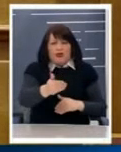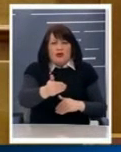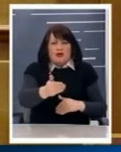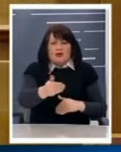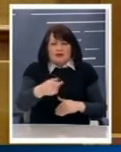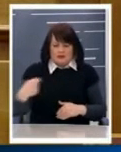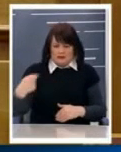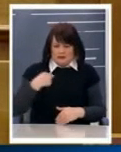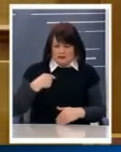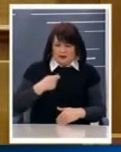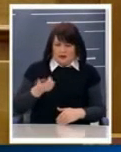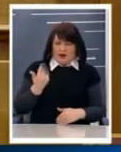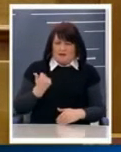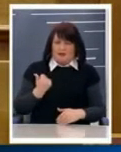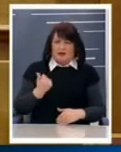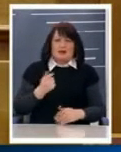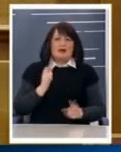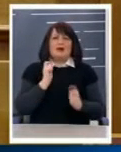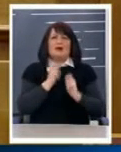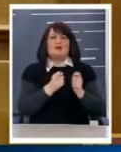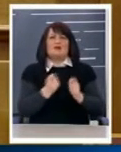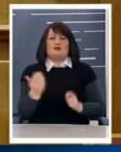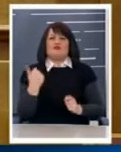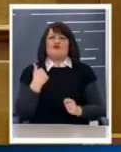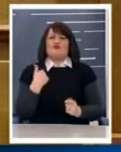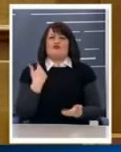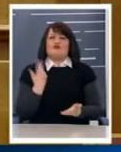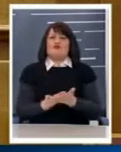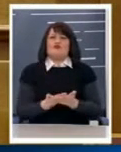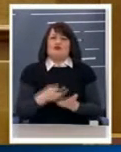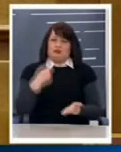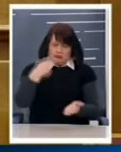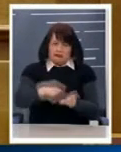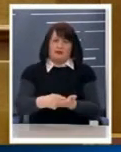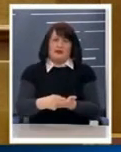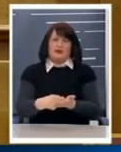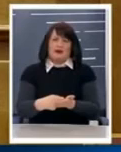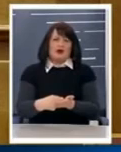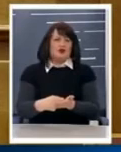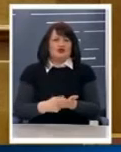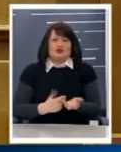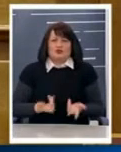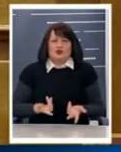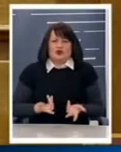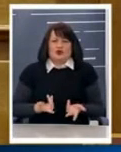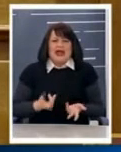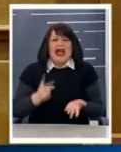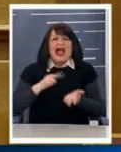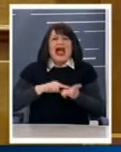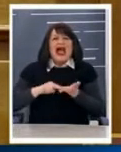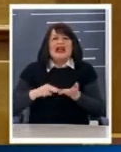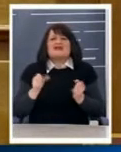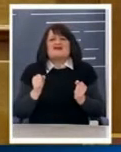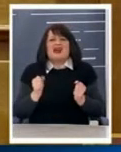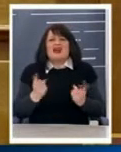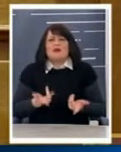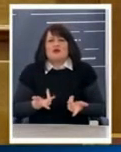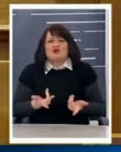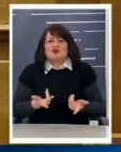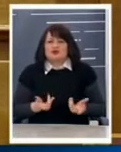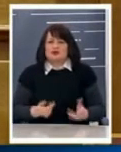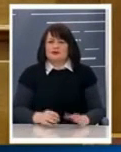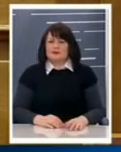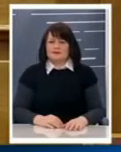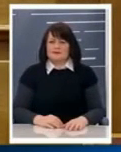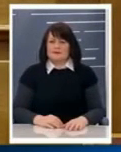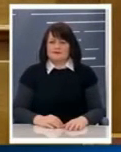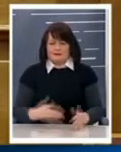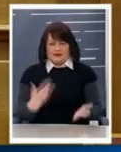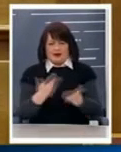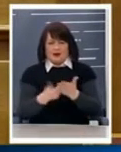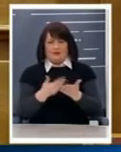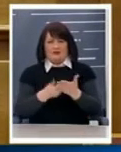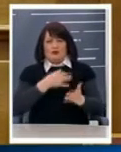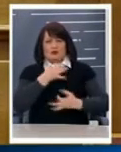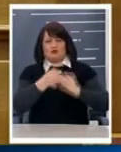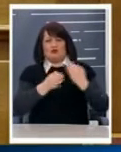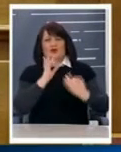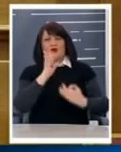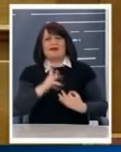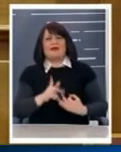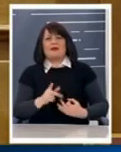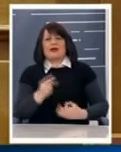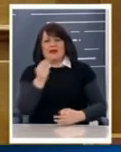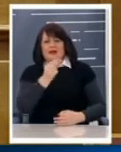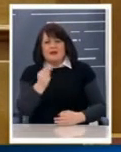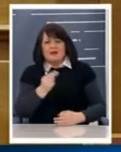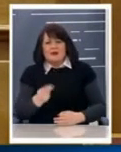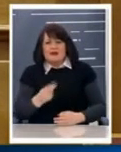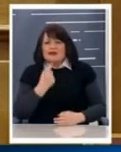πληρώνει ο ΕΟΠΗ, πώς κάνει απαιτητά τα λεφτά ο ΕΦΚΑ? Δηλαδή εδώ χειροπιαστά πράγματα, καθημερινά